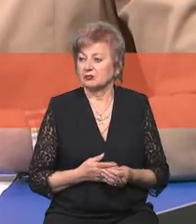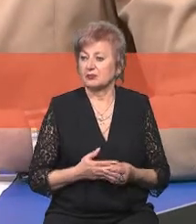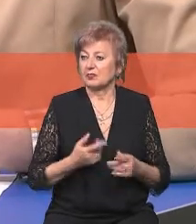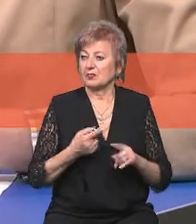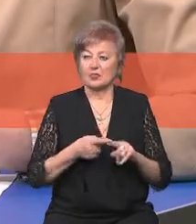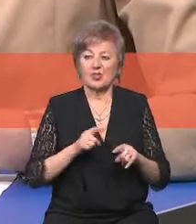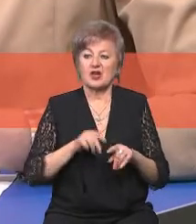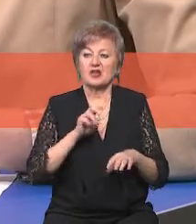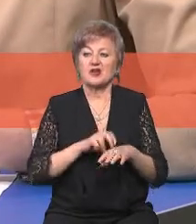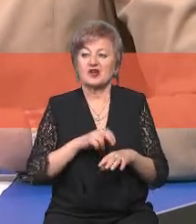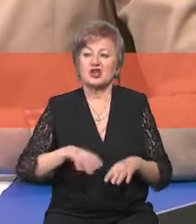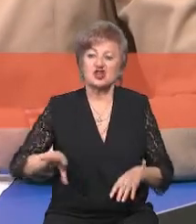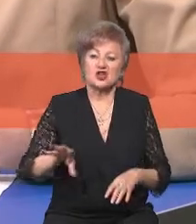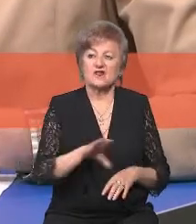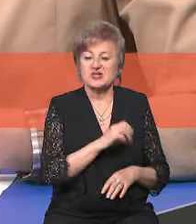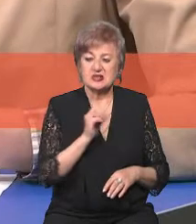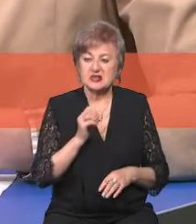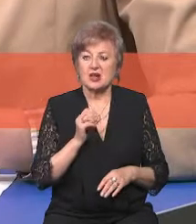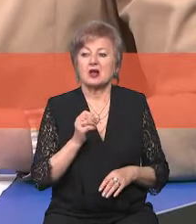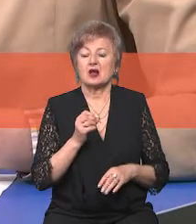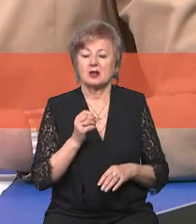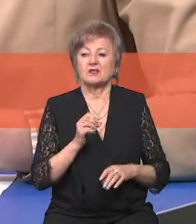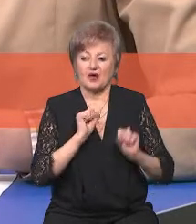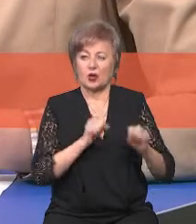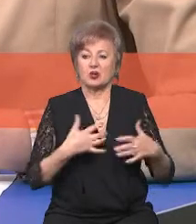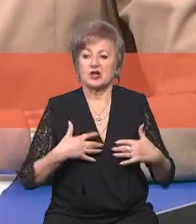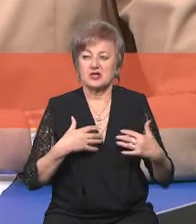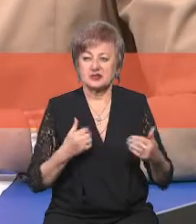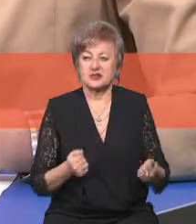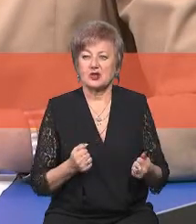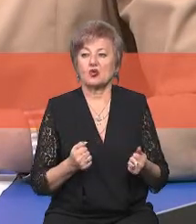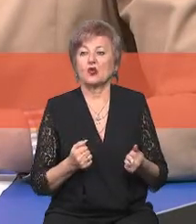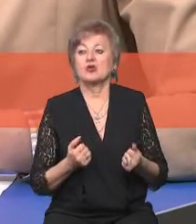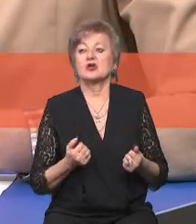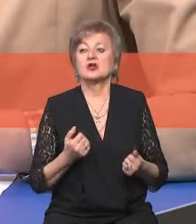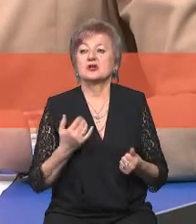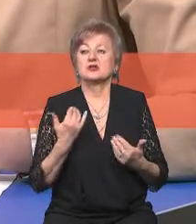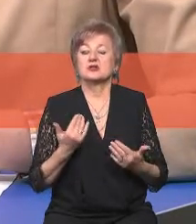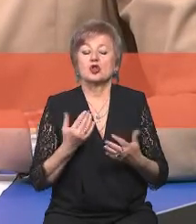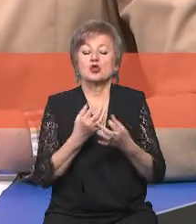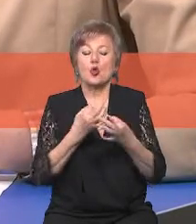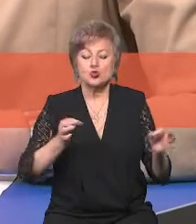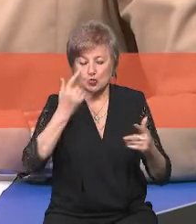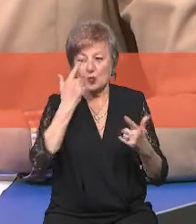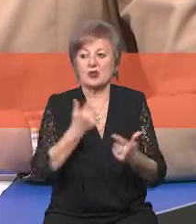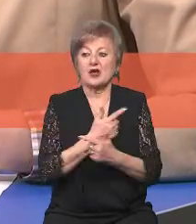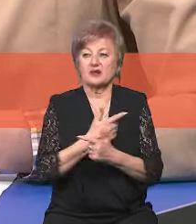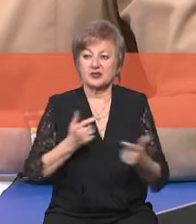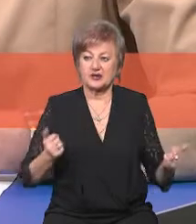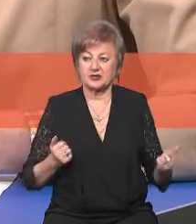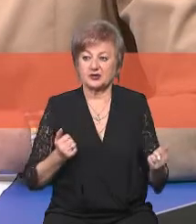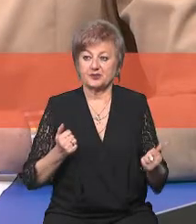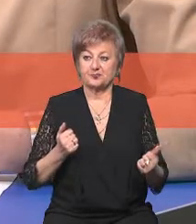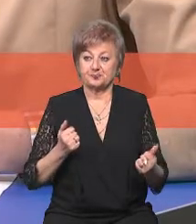Сімейні лікарі всі, абсолютно у всіх закладах охорони здоров'я, які мають контракти з НСЗУ, є доступна інформація, що є безкоштовно від